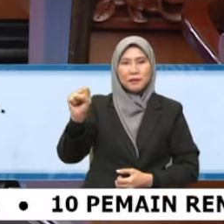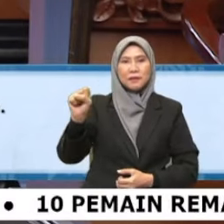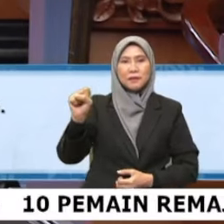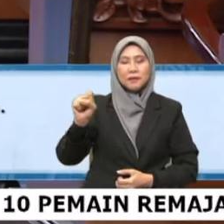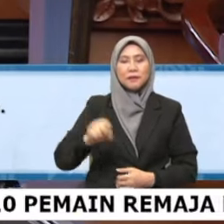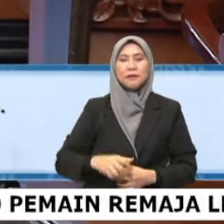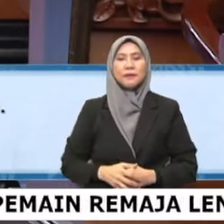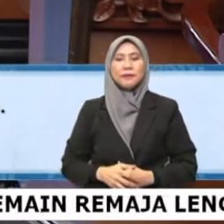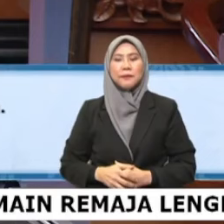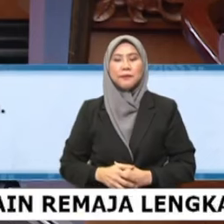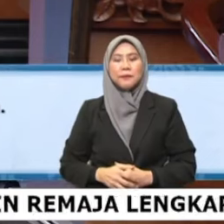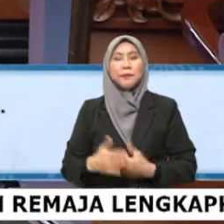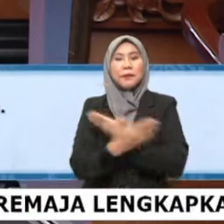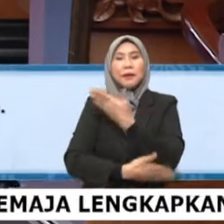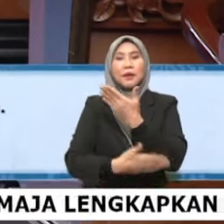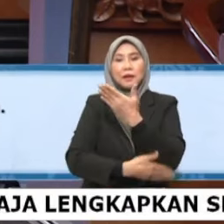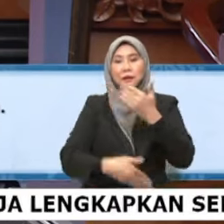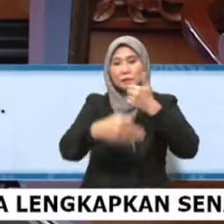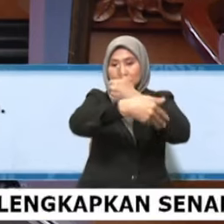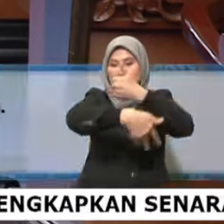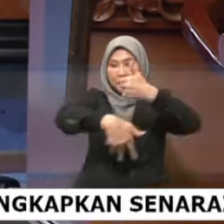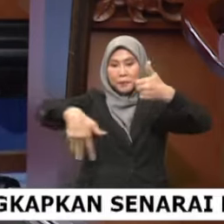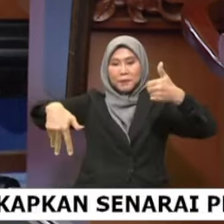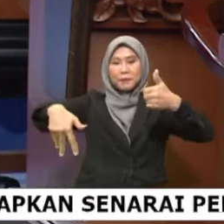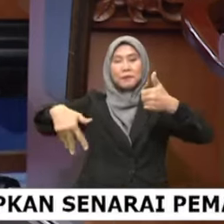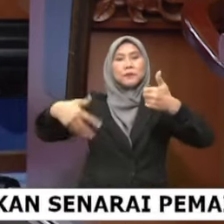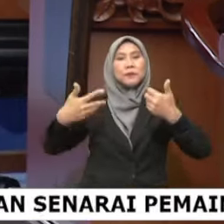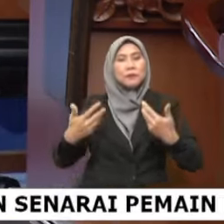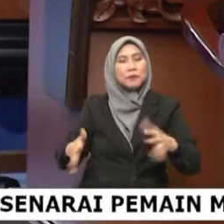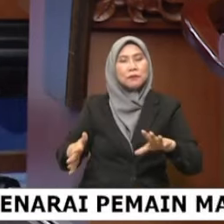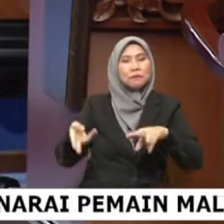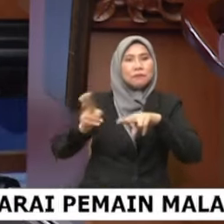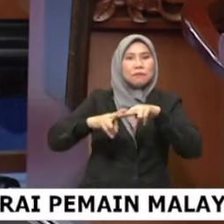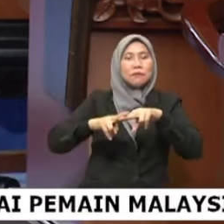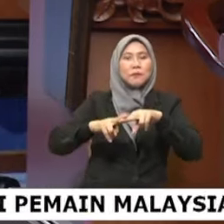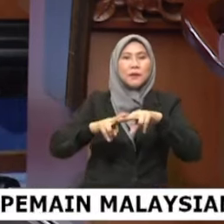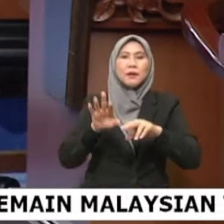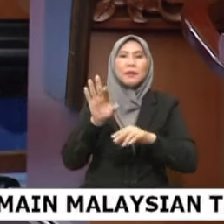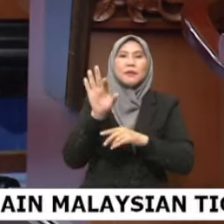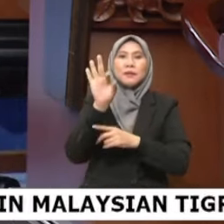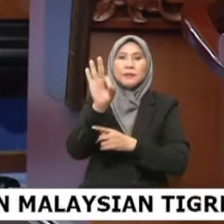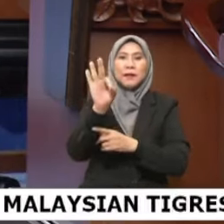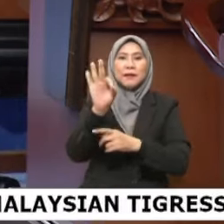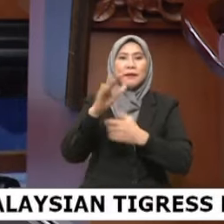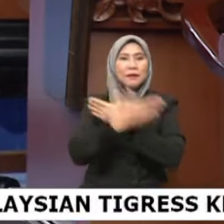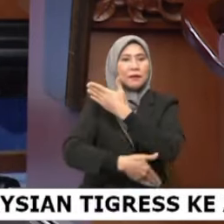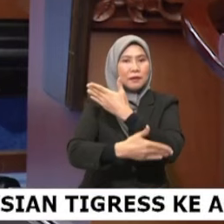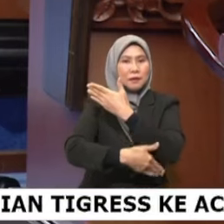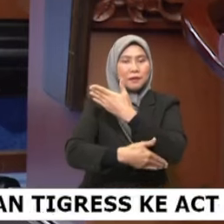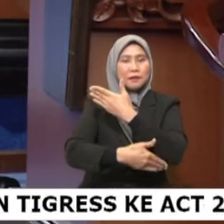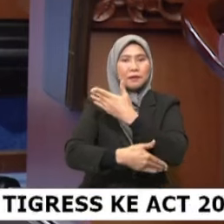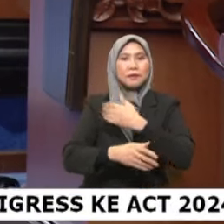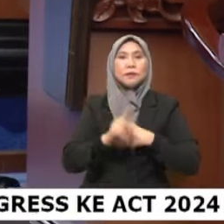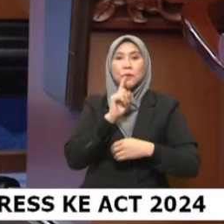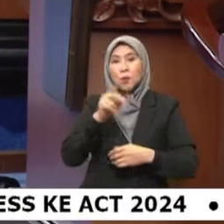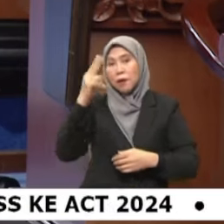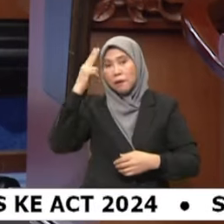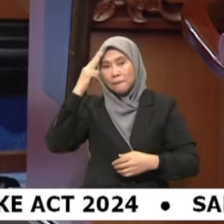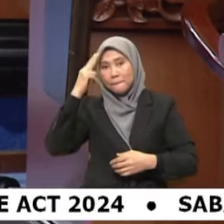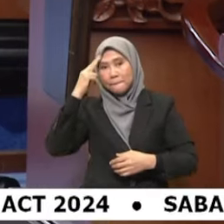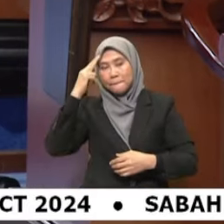BRICS. Negara anggota BRICS telah meningkatkan kepada 9 buah negara apabila Emirat Arab